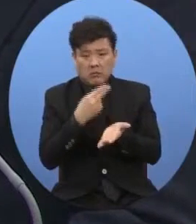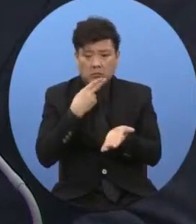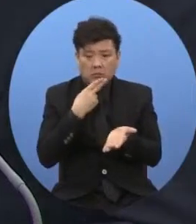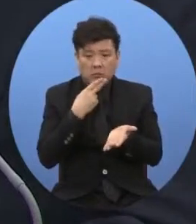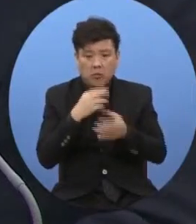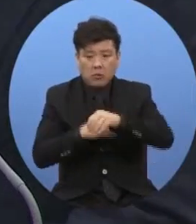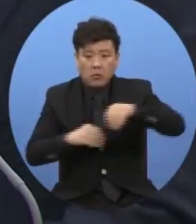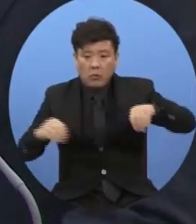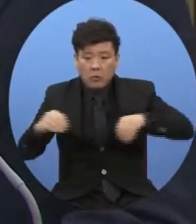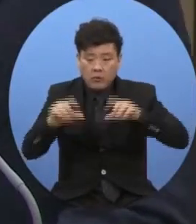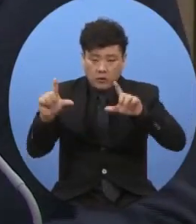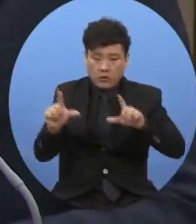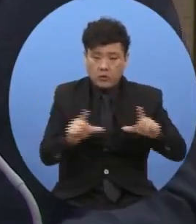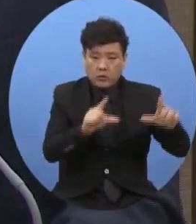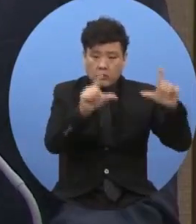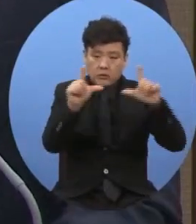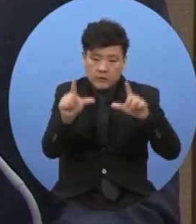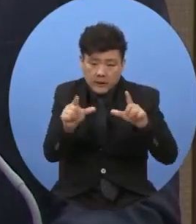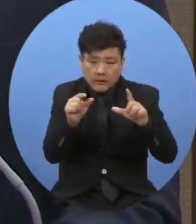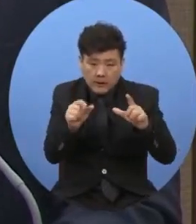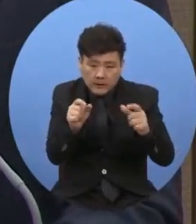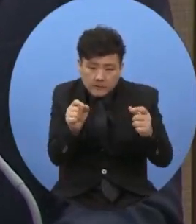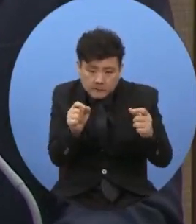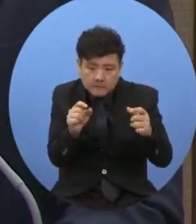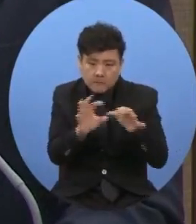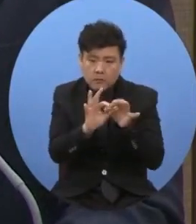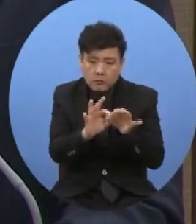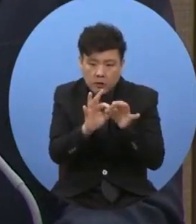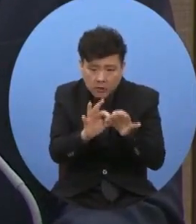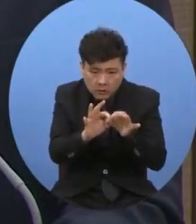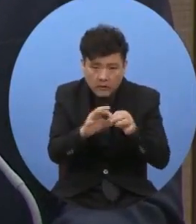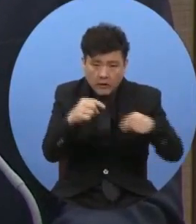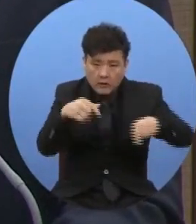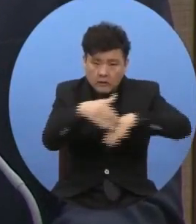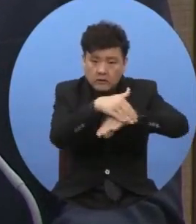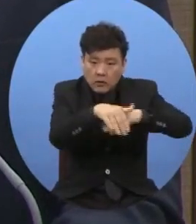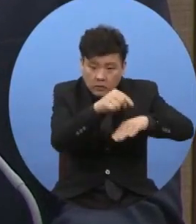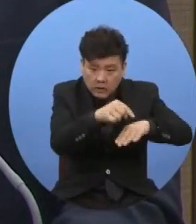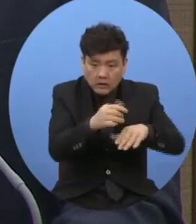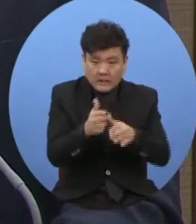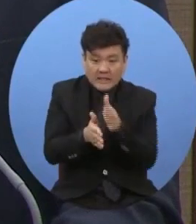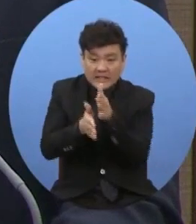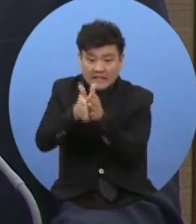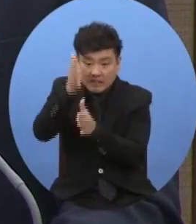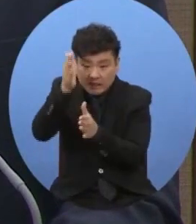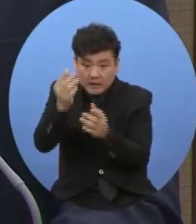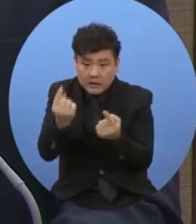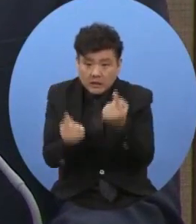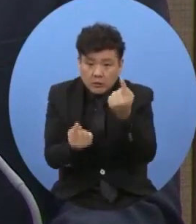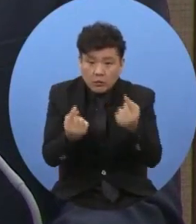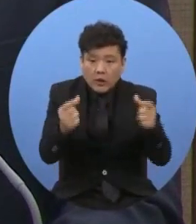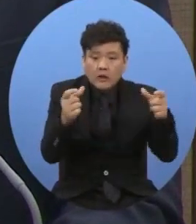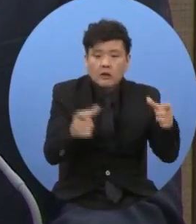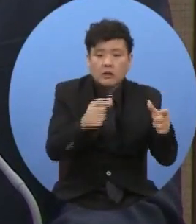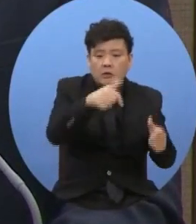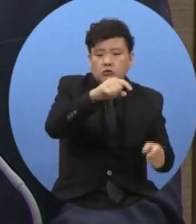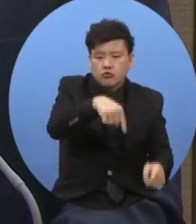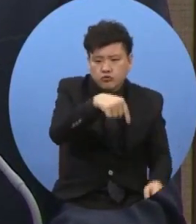오히려 생활 밀착형 행정을 해야 되는 지자체의 경우에는 시보다는 구가 주도적으로 이런 업무를 수행하는 게